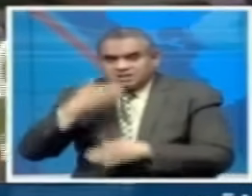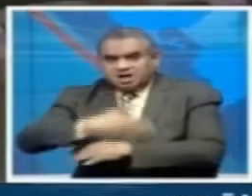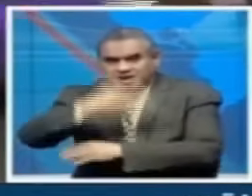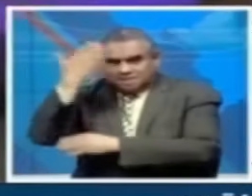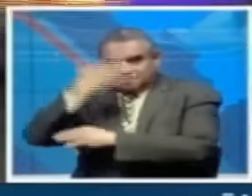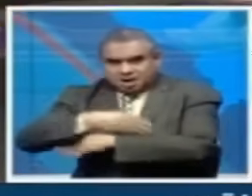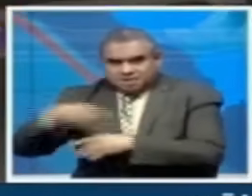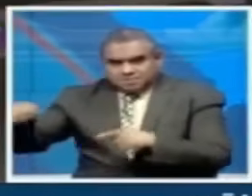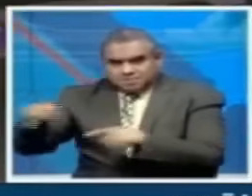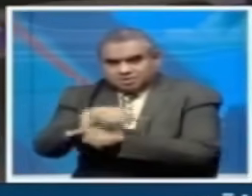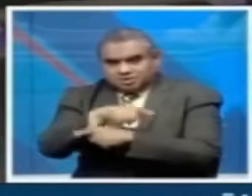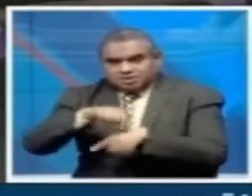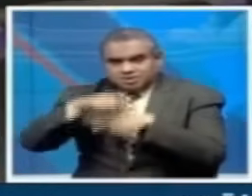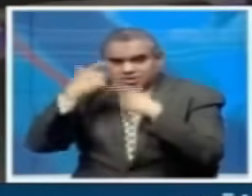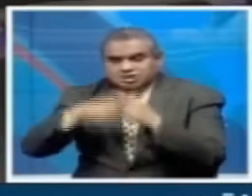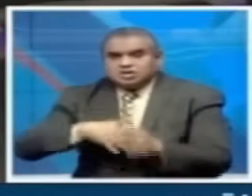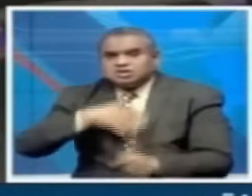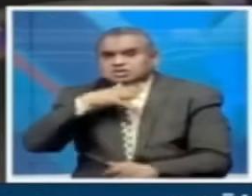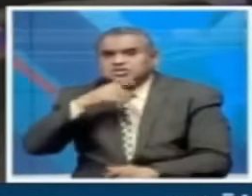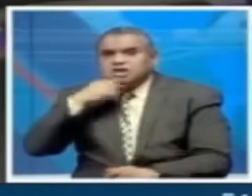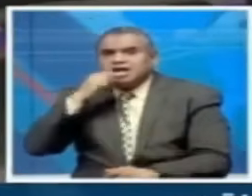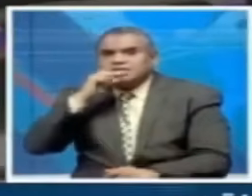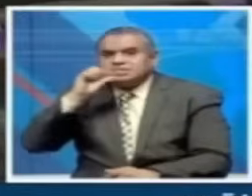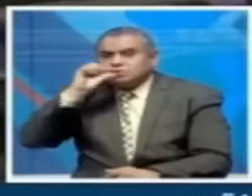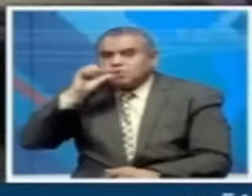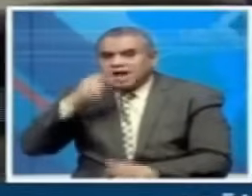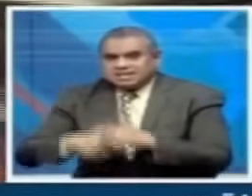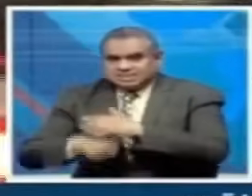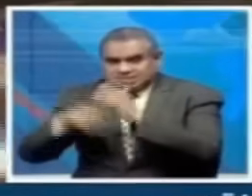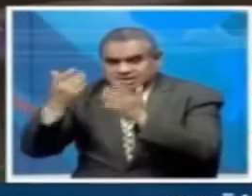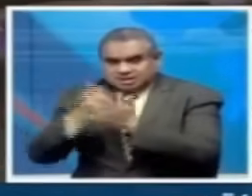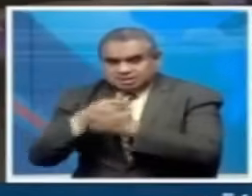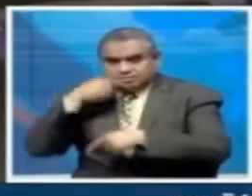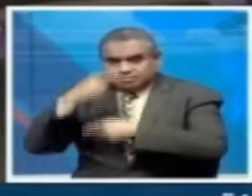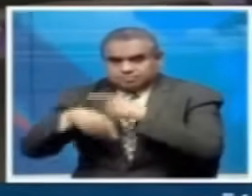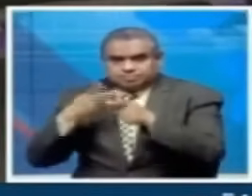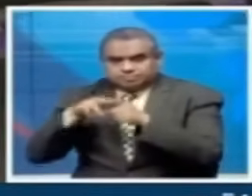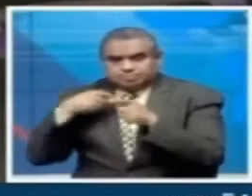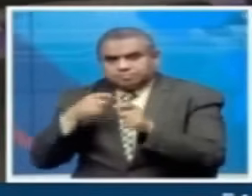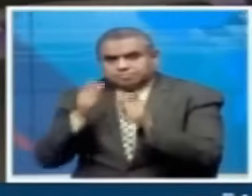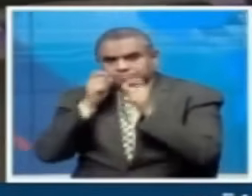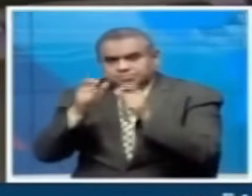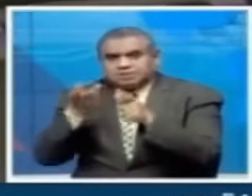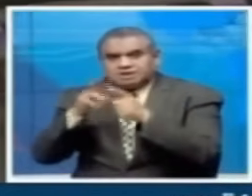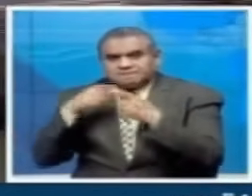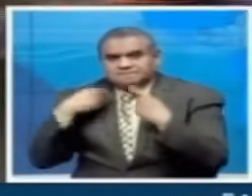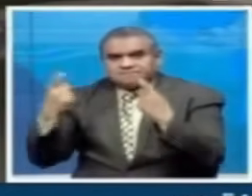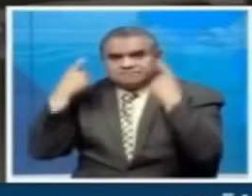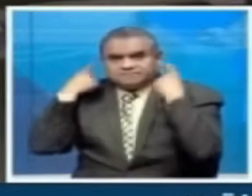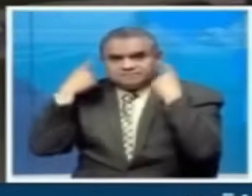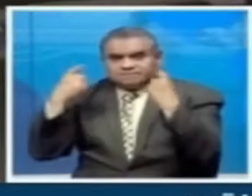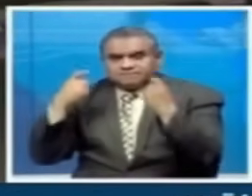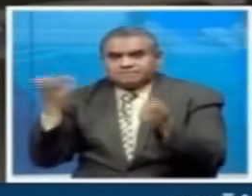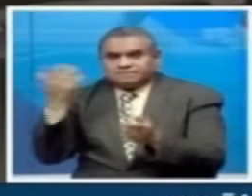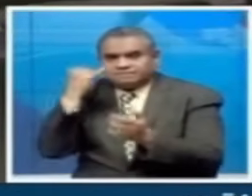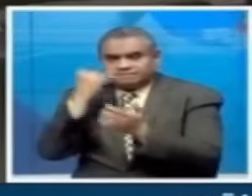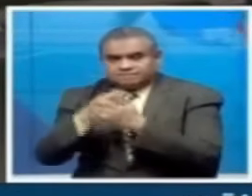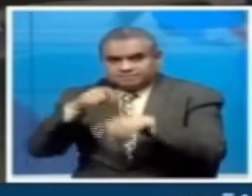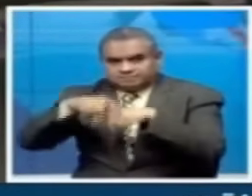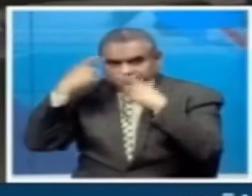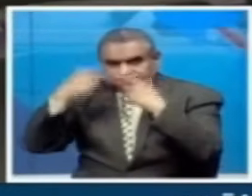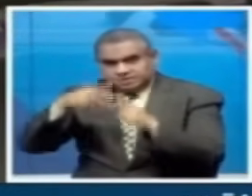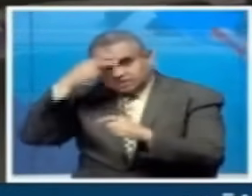قبل الشيخ زويد بقليل، إضافة أيضا إلى انتظار عدد آخر من الشاحنات أمام الصالة المغطاة في